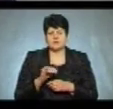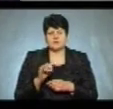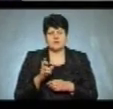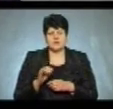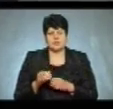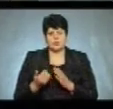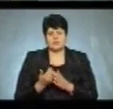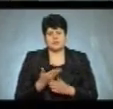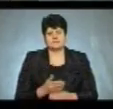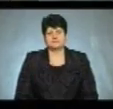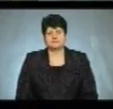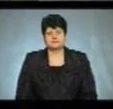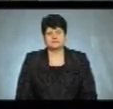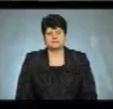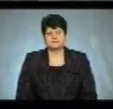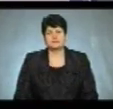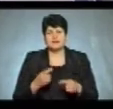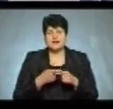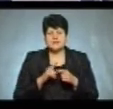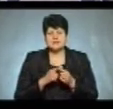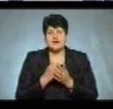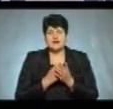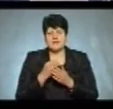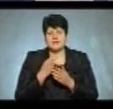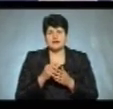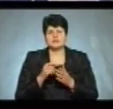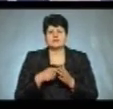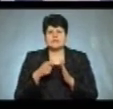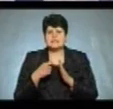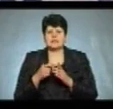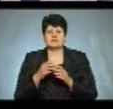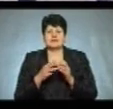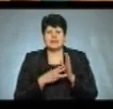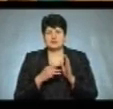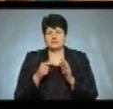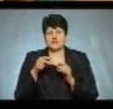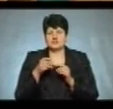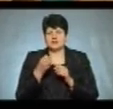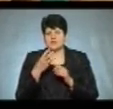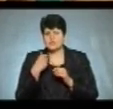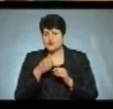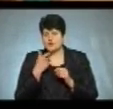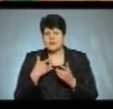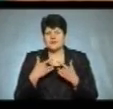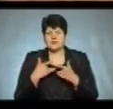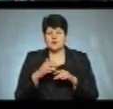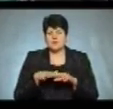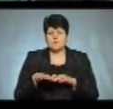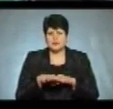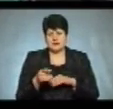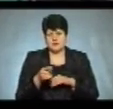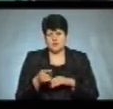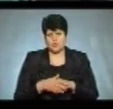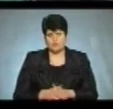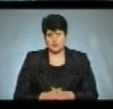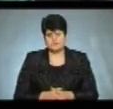новини. Ці кадри ми відзняли 13 грудня 2013 року на театральному майдані